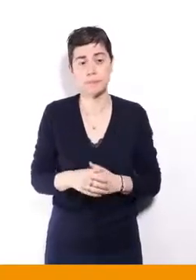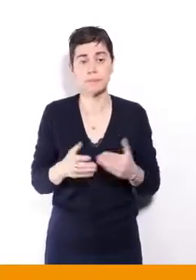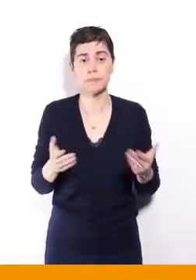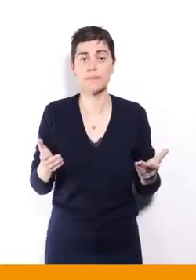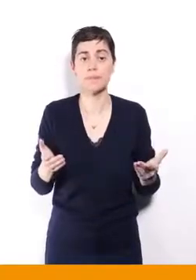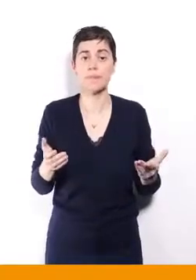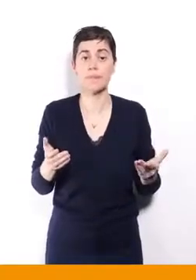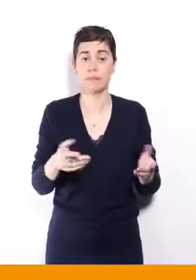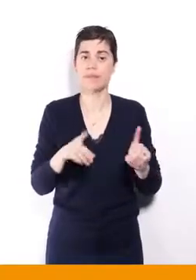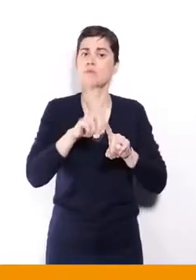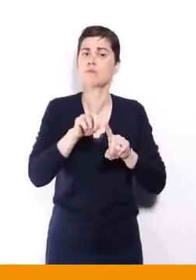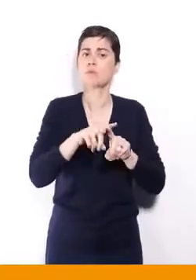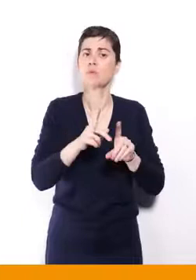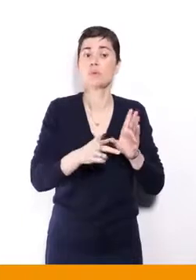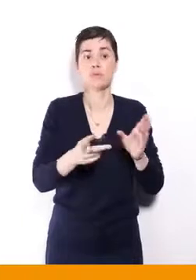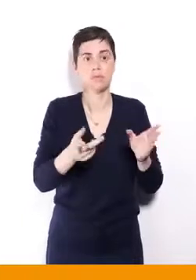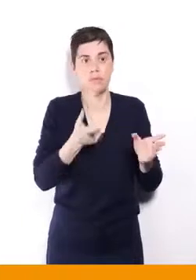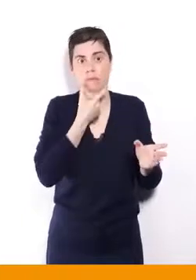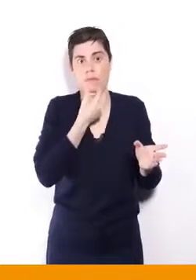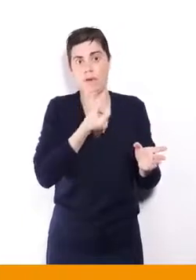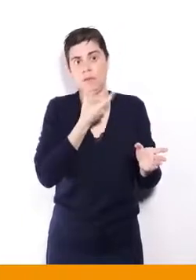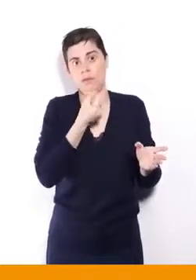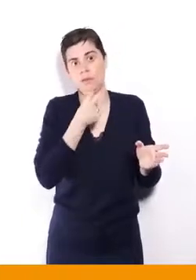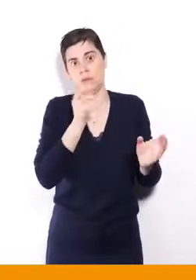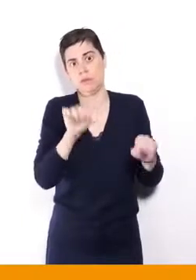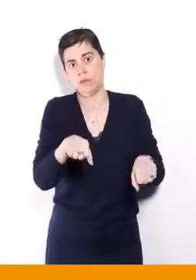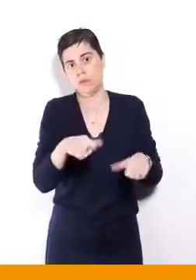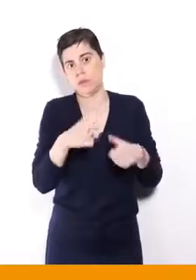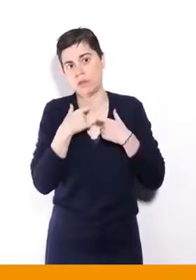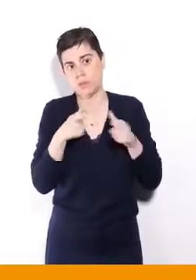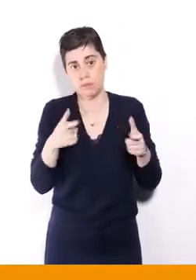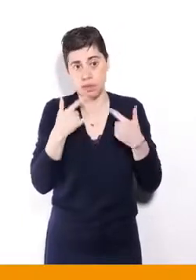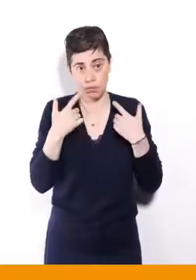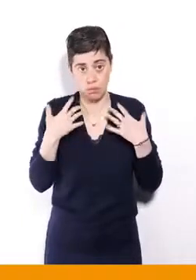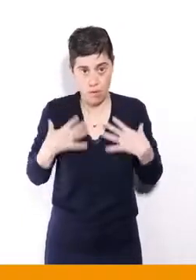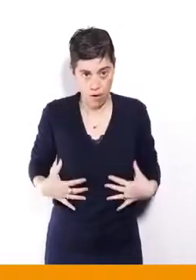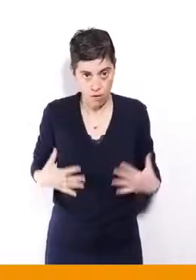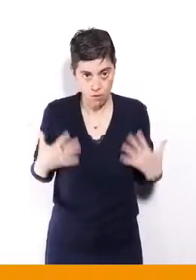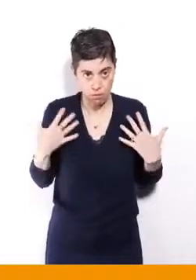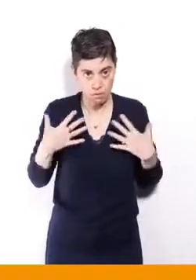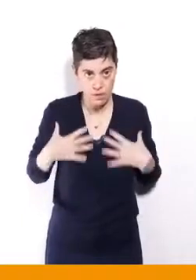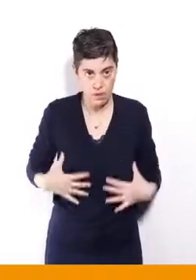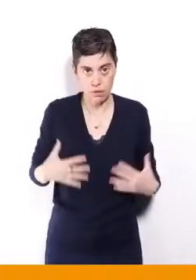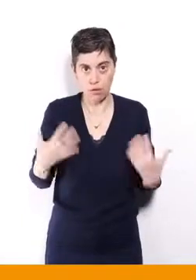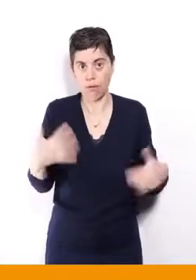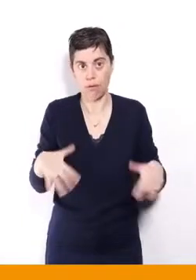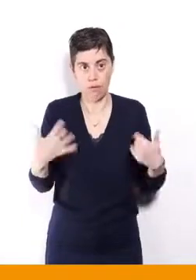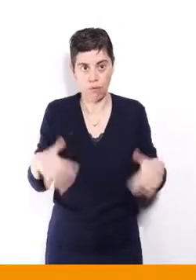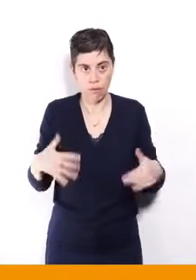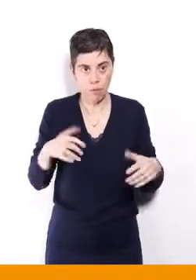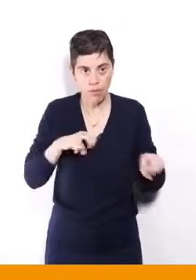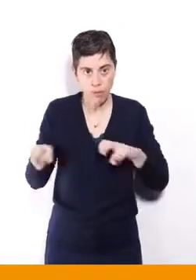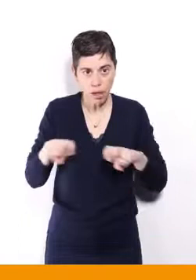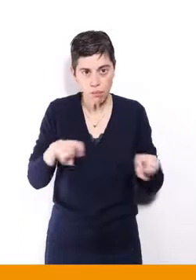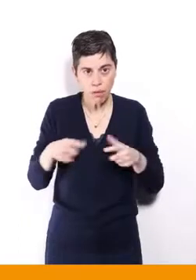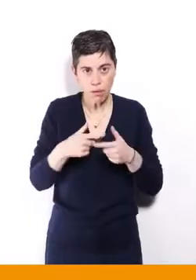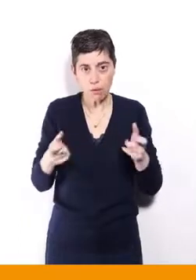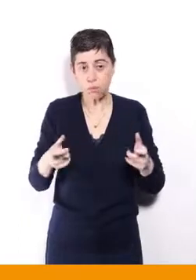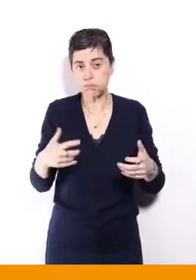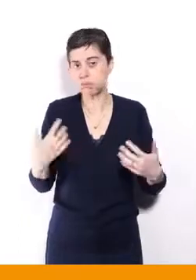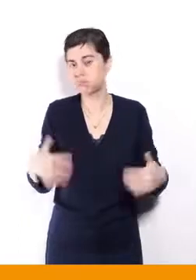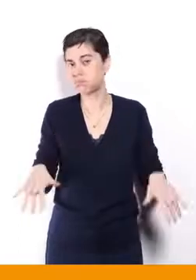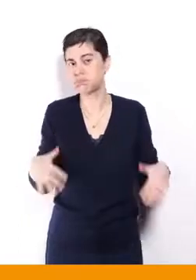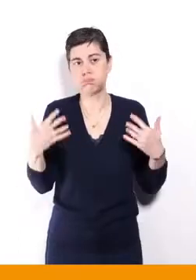facile à régler, sur l'accessibilité physique, c'est la galère, hein, c'est comme ça que je définirais.